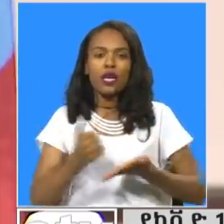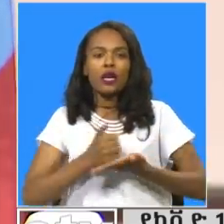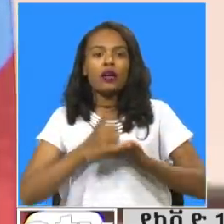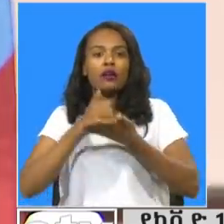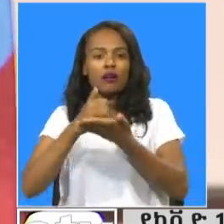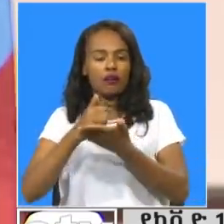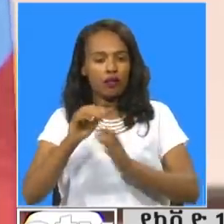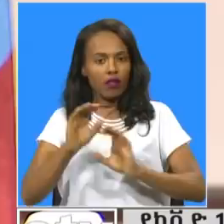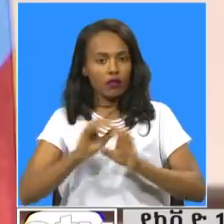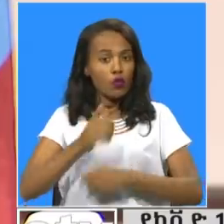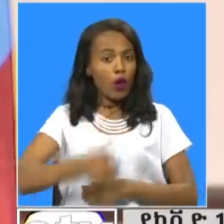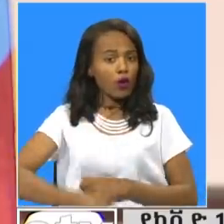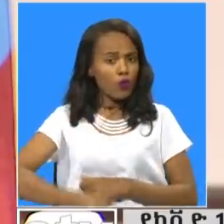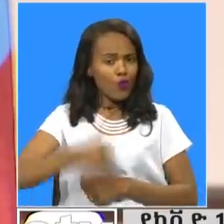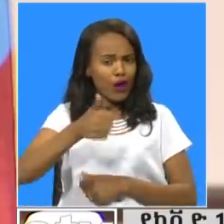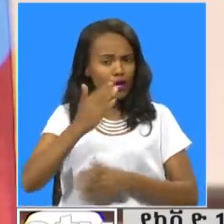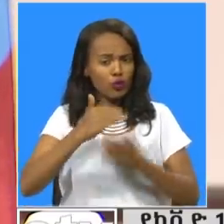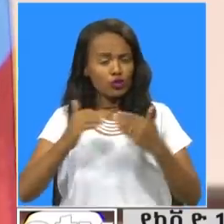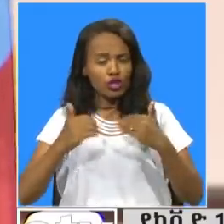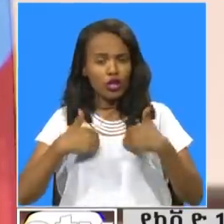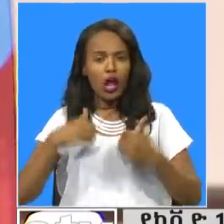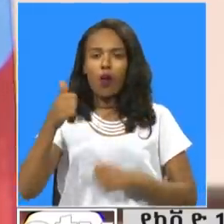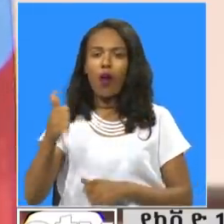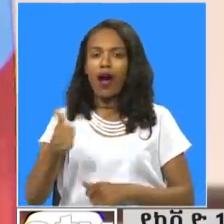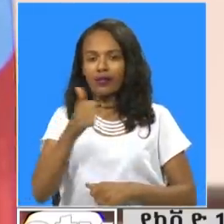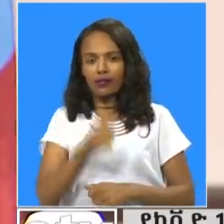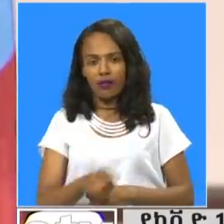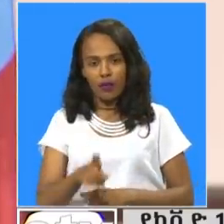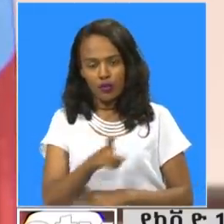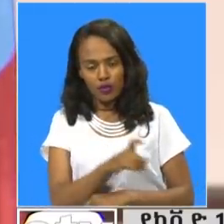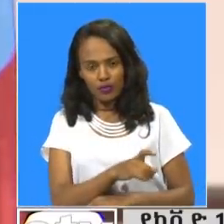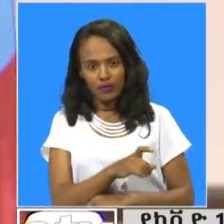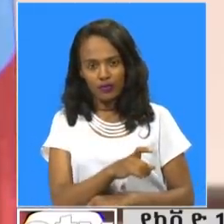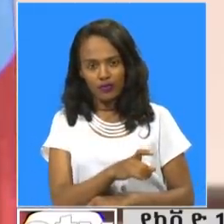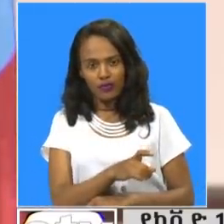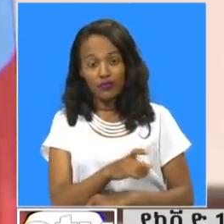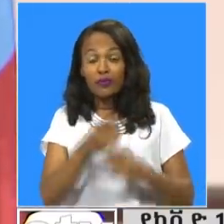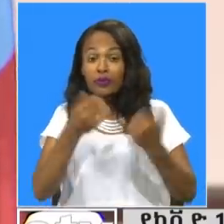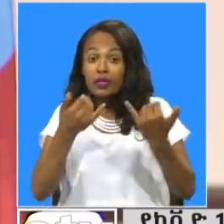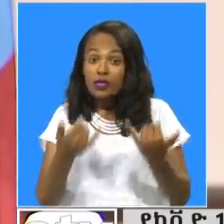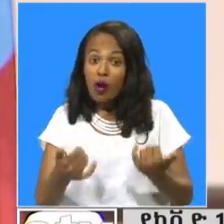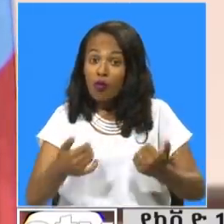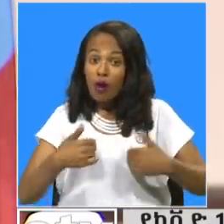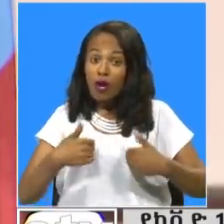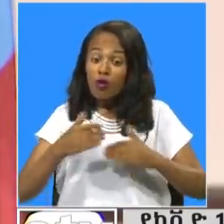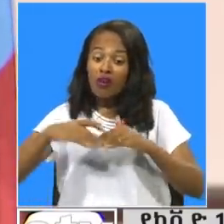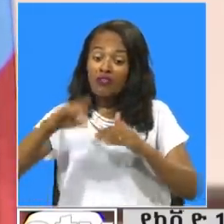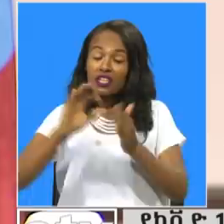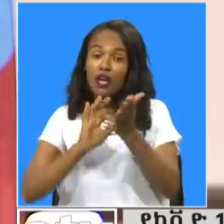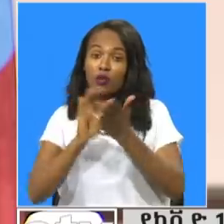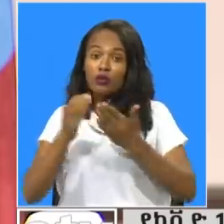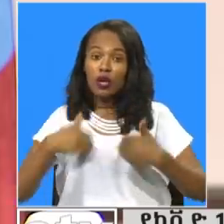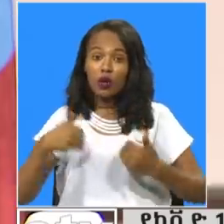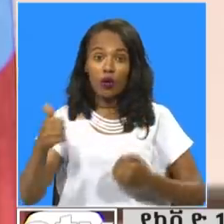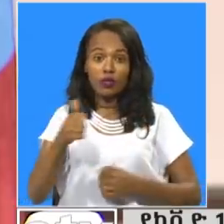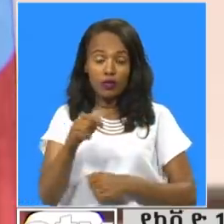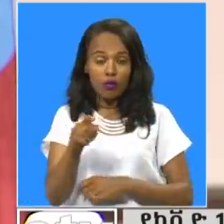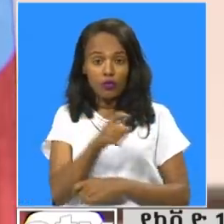እርዳታ ተደርጓል። ዋናው ችግር ያለው አዲስ አበባ ቢሆን እስካሁን ባለው ከፍተኛ ቁጥር ያለው አዲስ አበባ